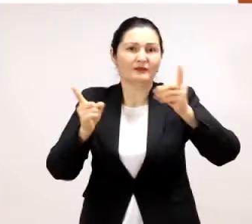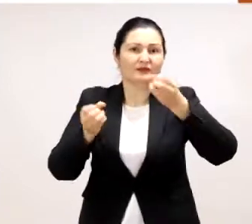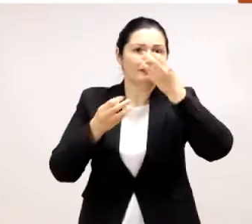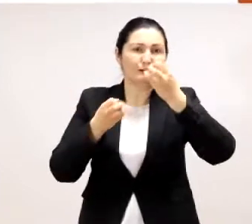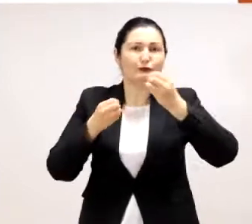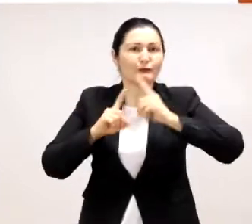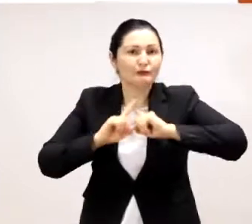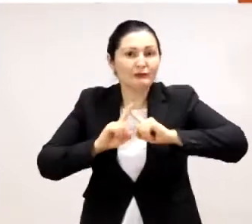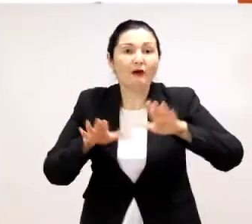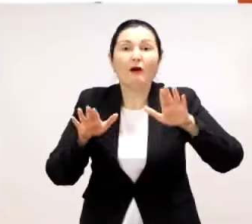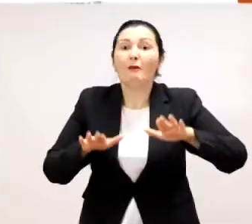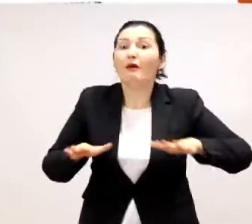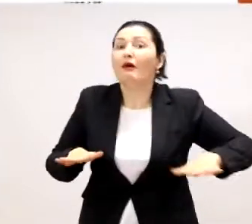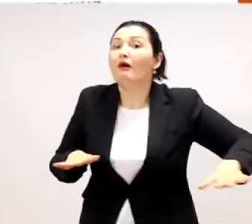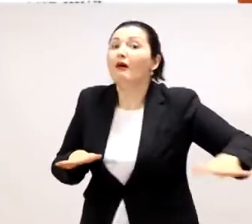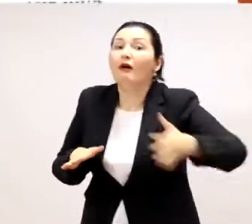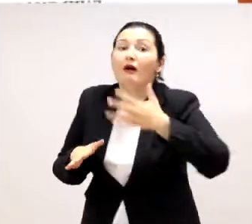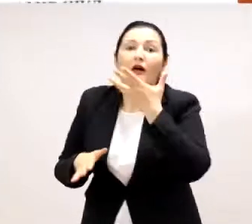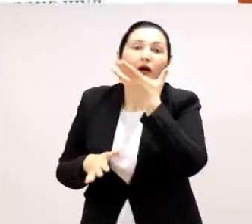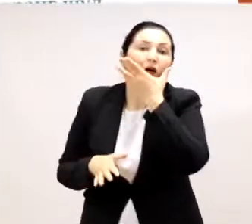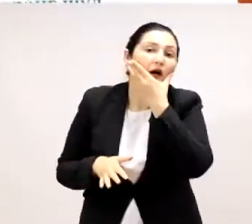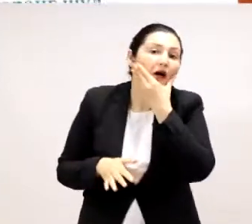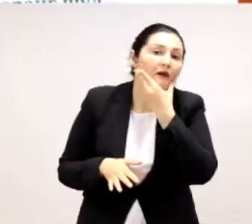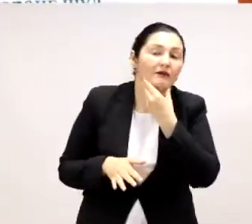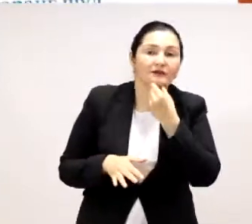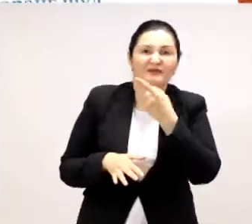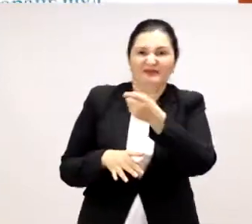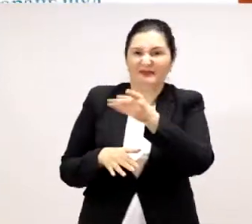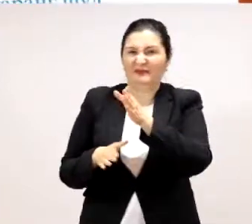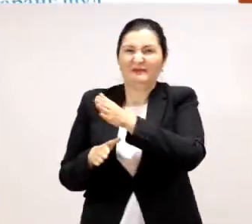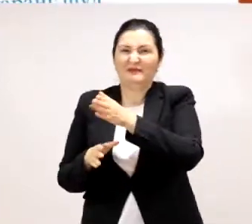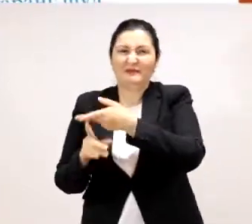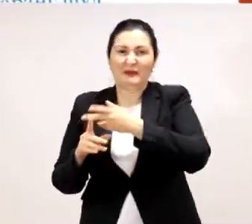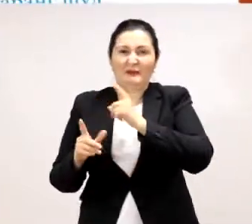پولیس دیگر جای نموند. دلی صدبرگ تنگ شد،